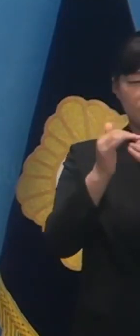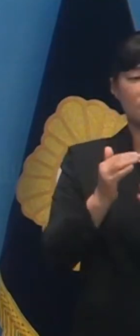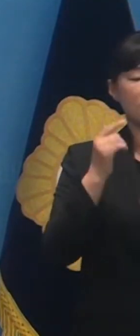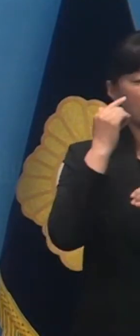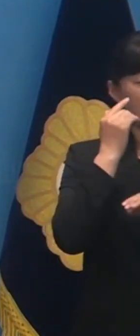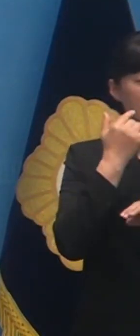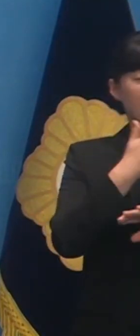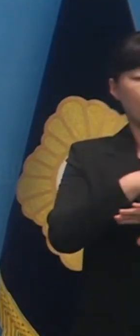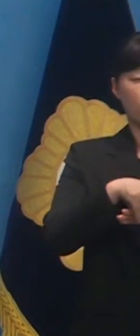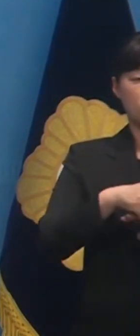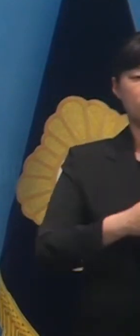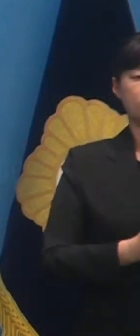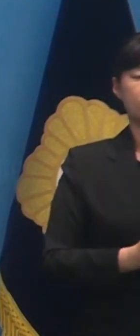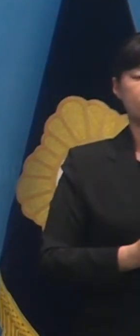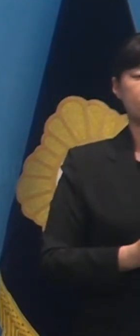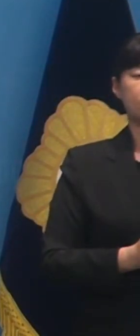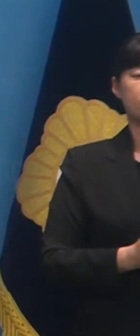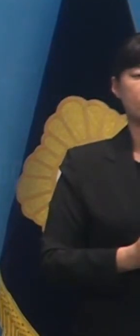개최될 예정입니다.